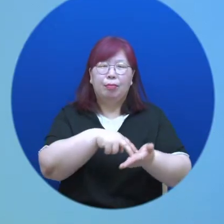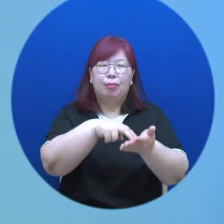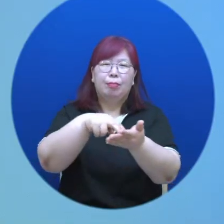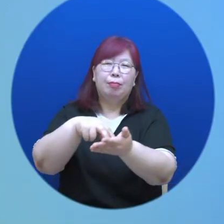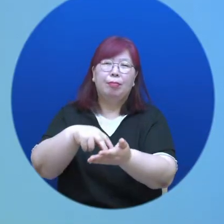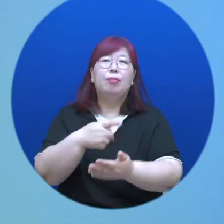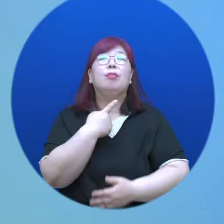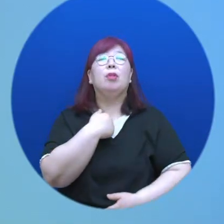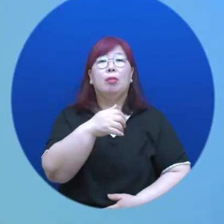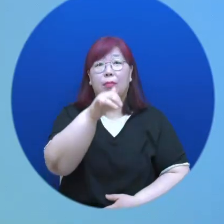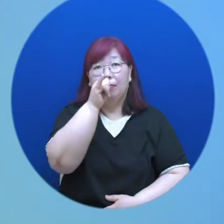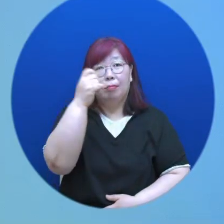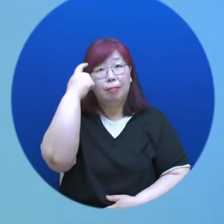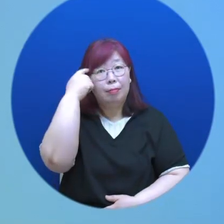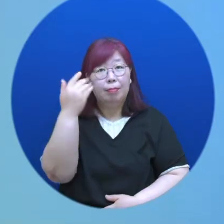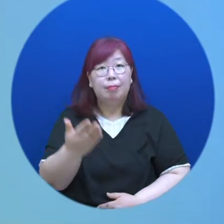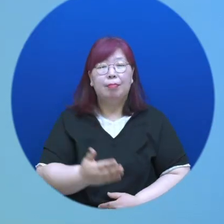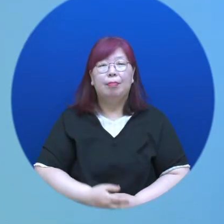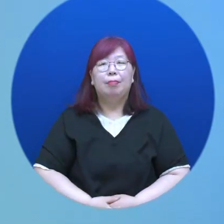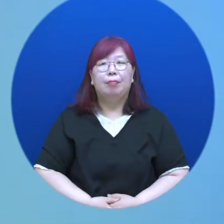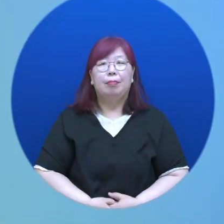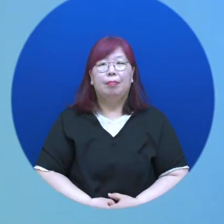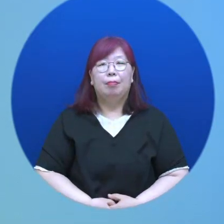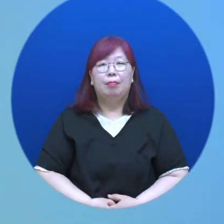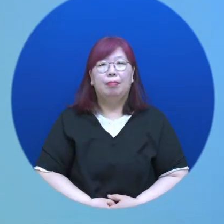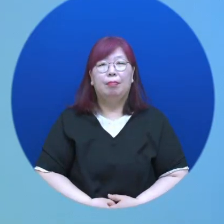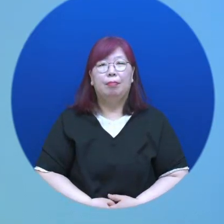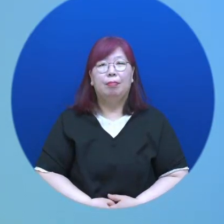경험해 보신 적 있으십니까?